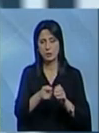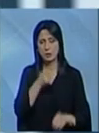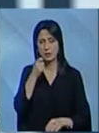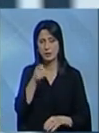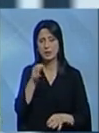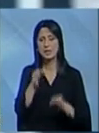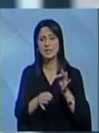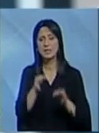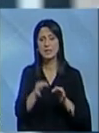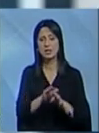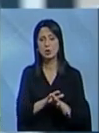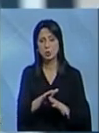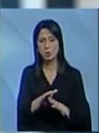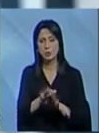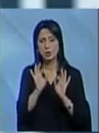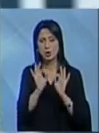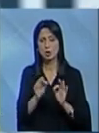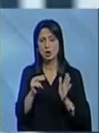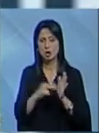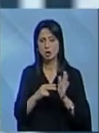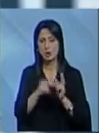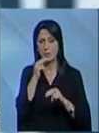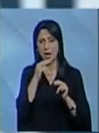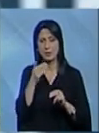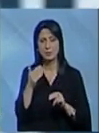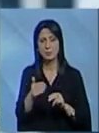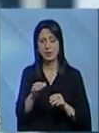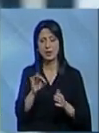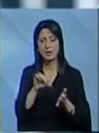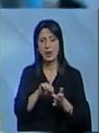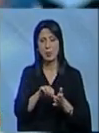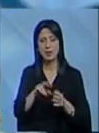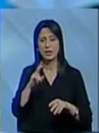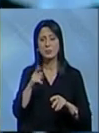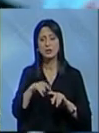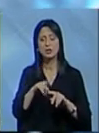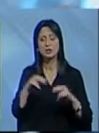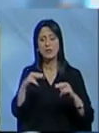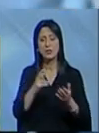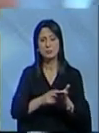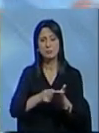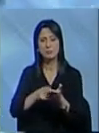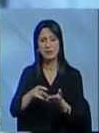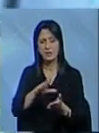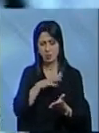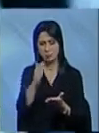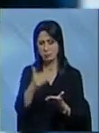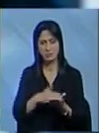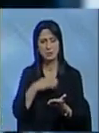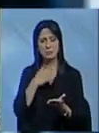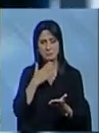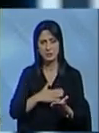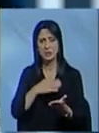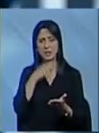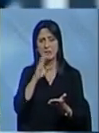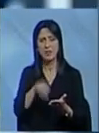სასამართლოს. სასამართლომ სრულად და ობიექტურად შეაფასა ბრალდების მხარის მიერ წარმოადგენილი მტკიცებულებები. მიიჩნია, რომ ისინი იყო საკმარისი იმისათვის,